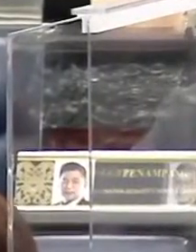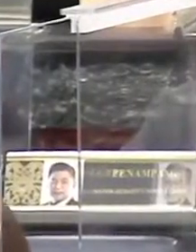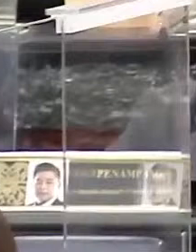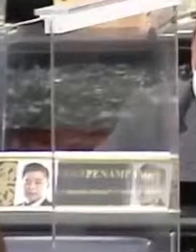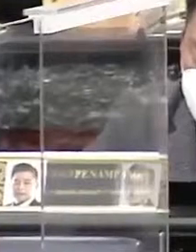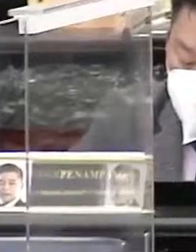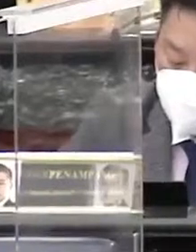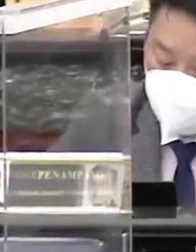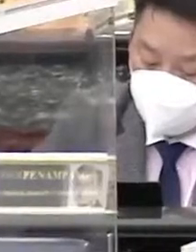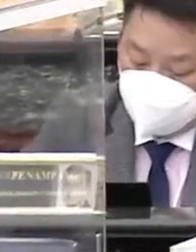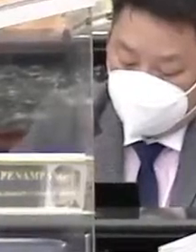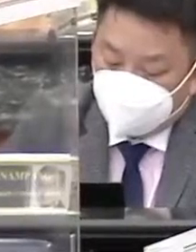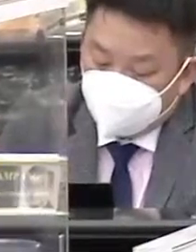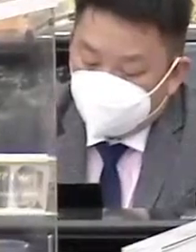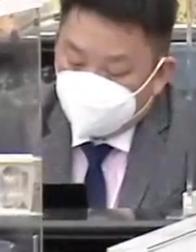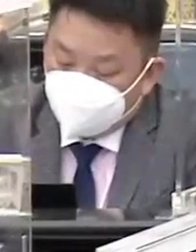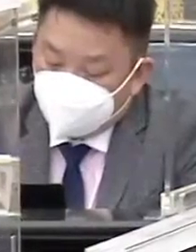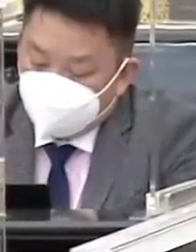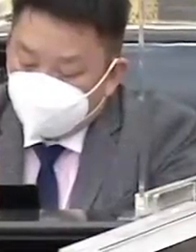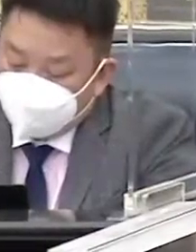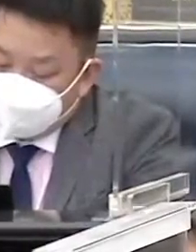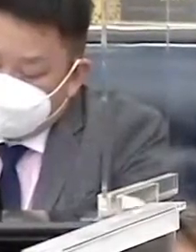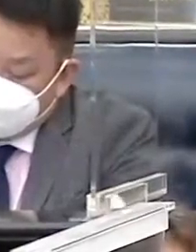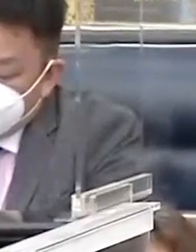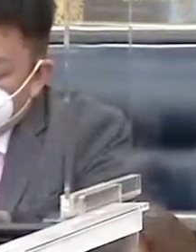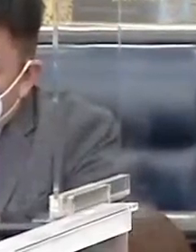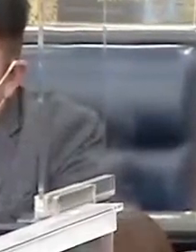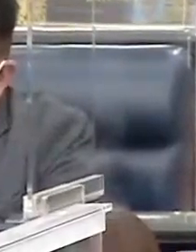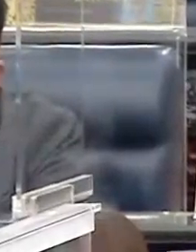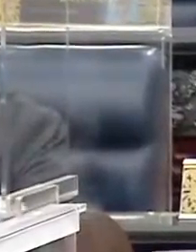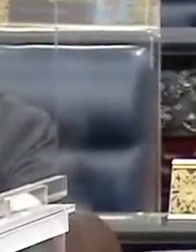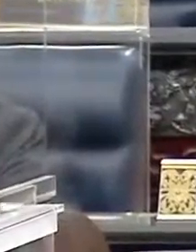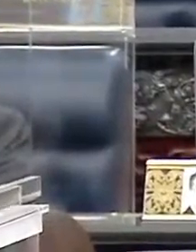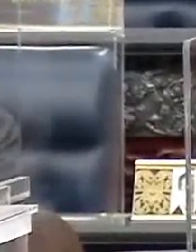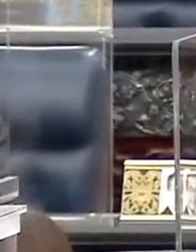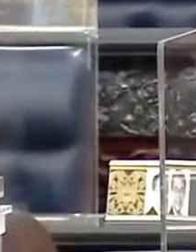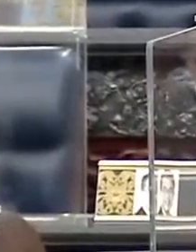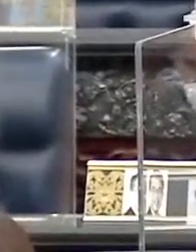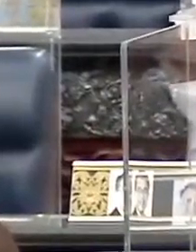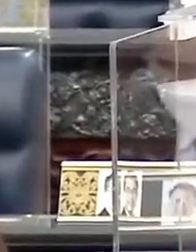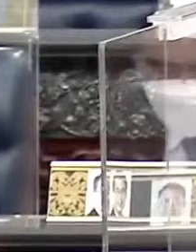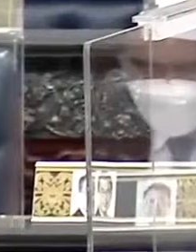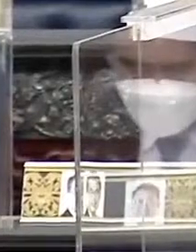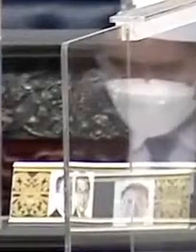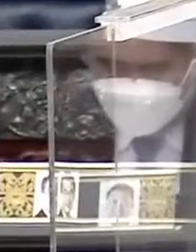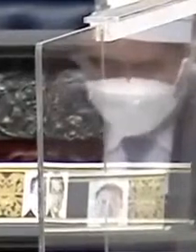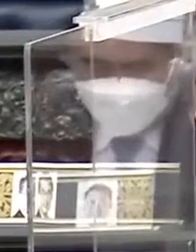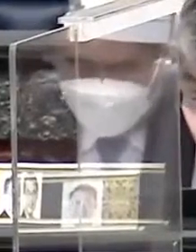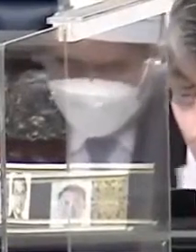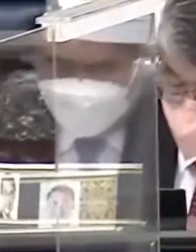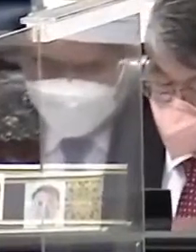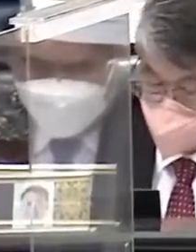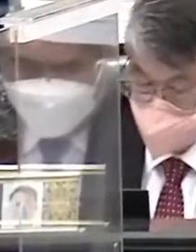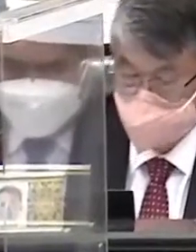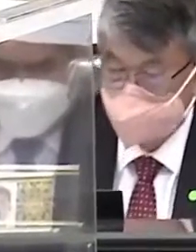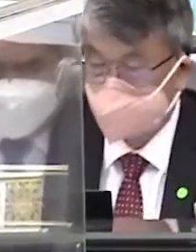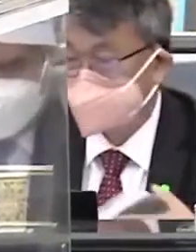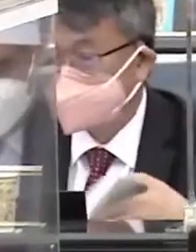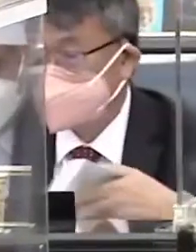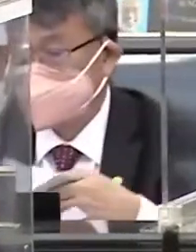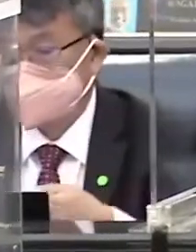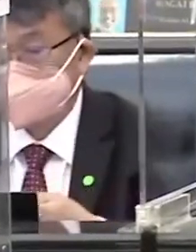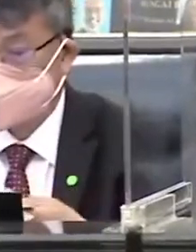kepada 234 bilyet kerajaan kan akan terus mengidekan budget yang mengembang